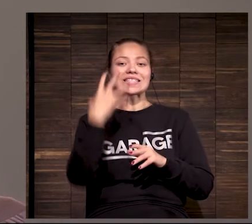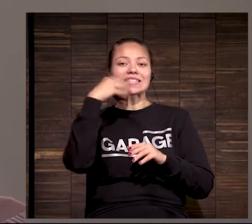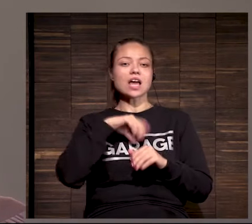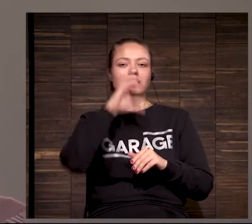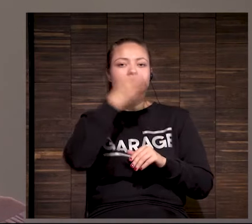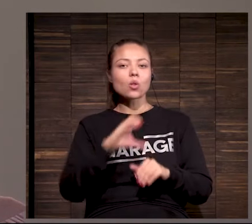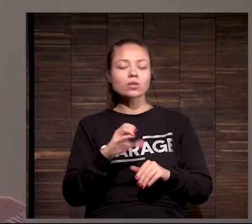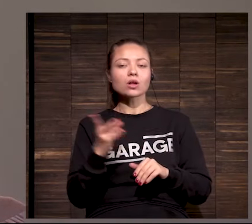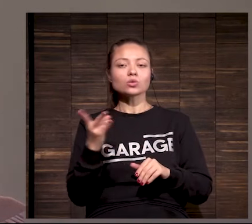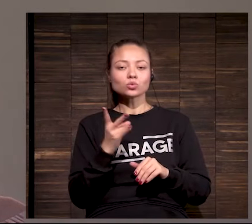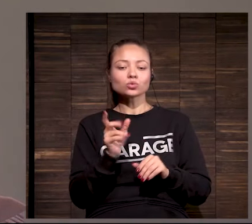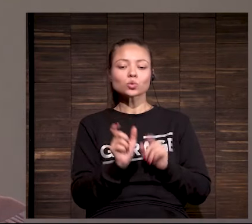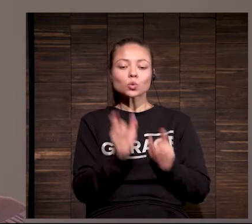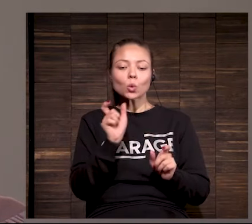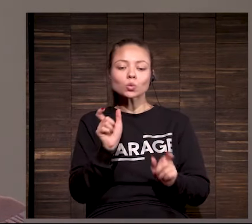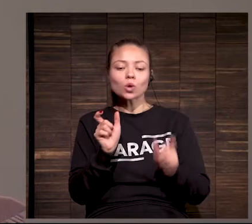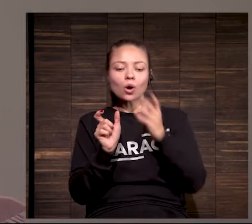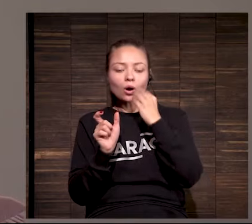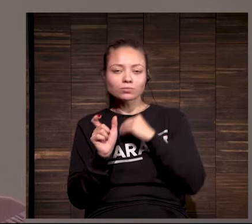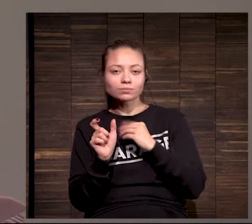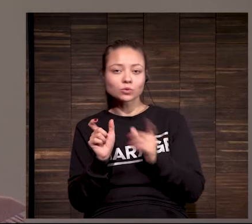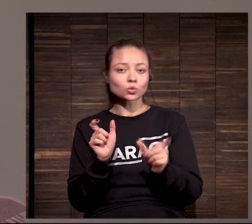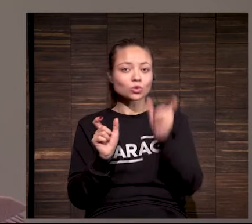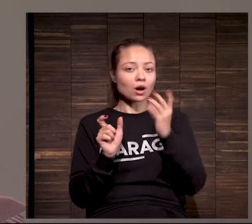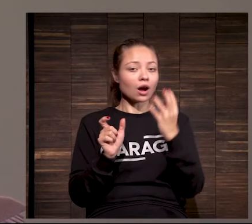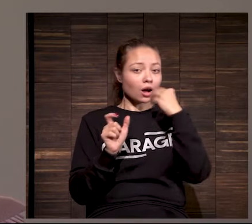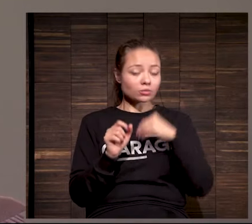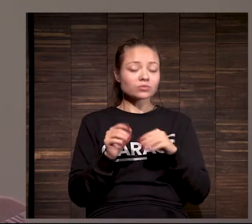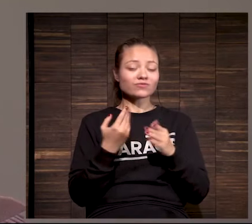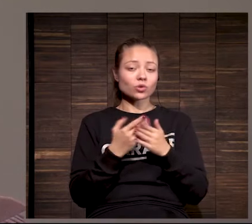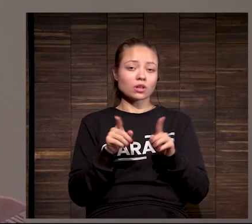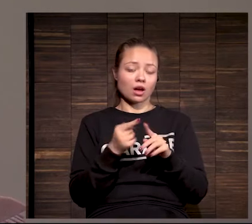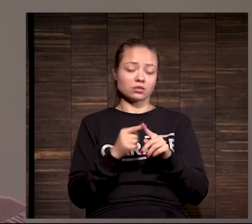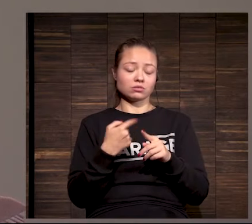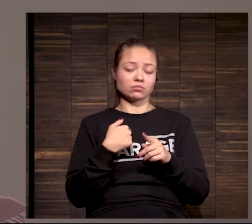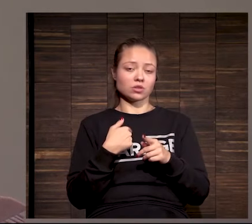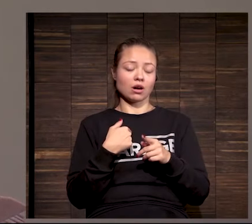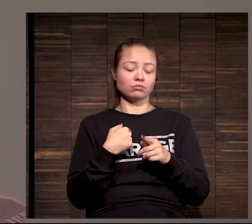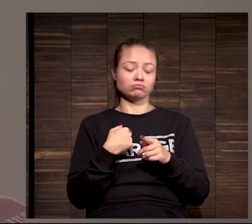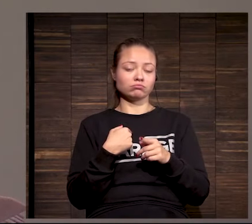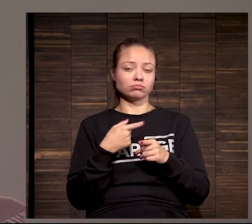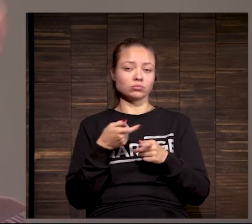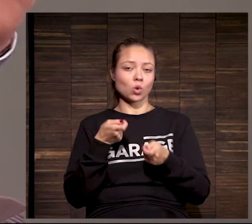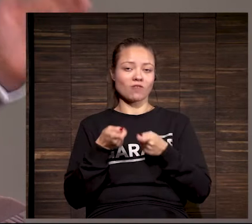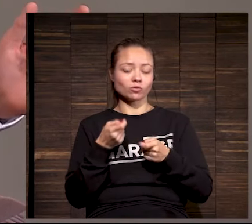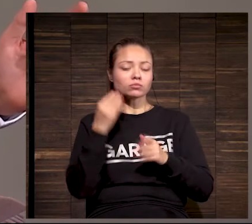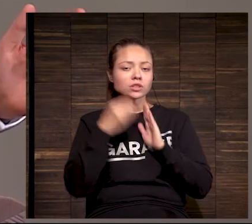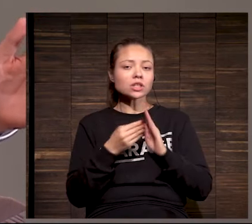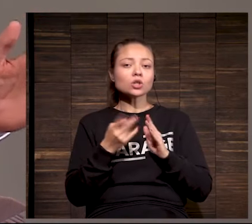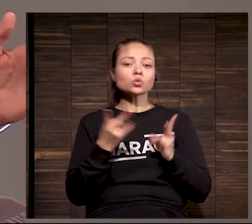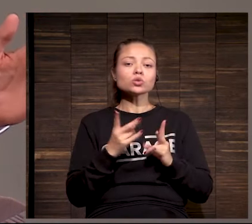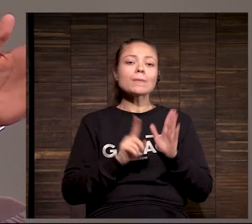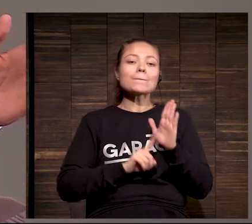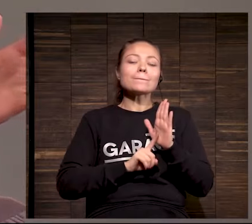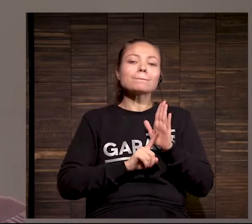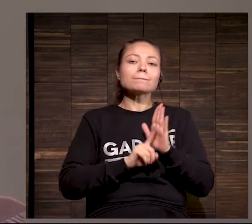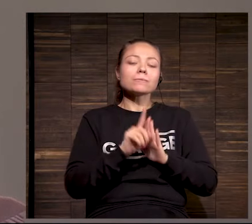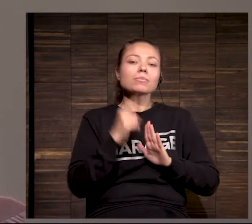нужно есть кусок за кусочком и этим я и руководствуюсь нужно понимать чего то начинаешь и не торопиться